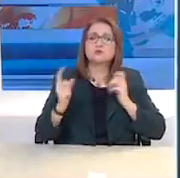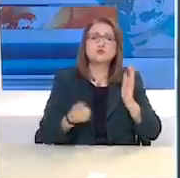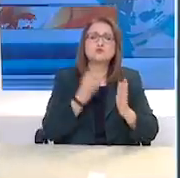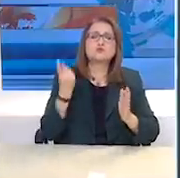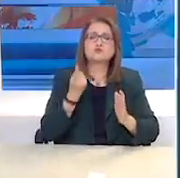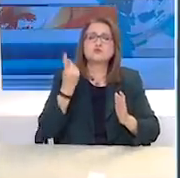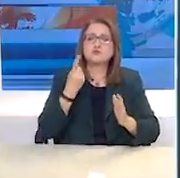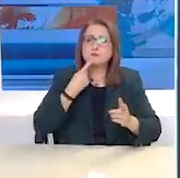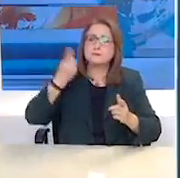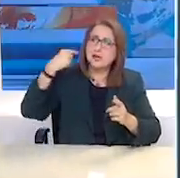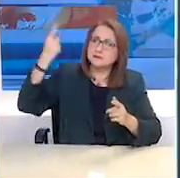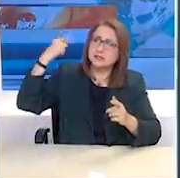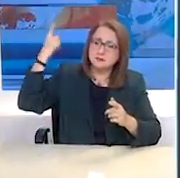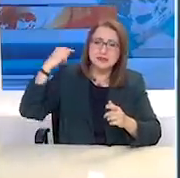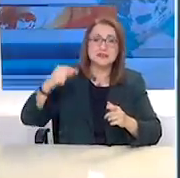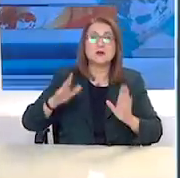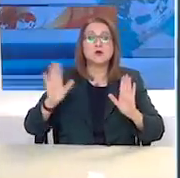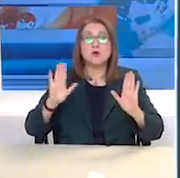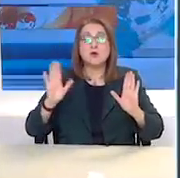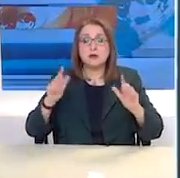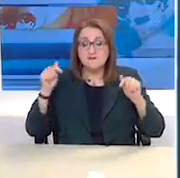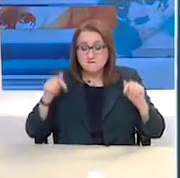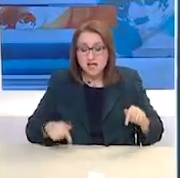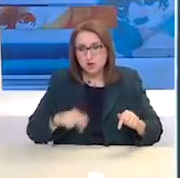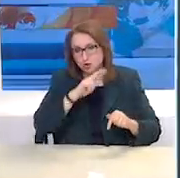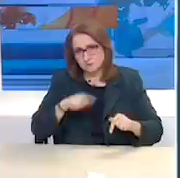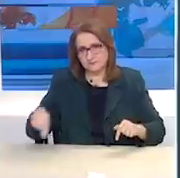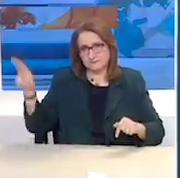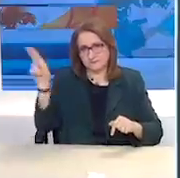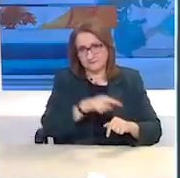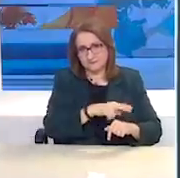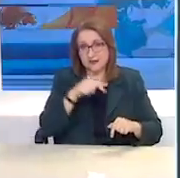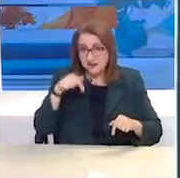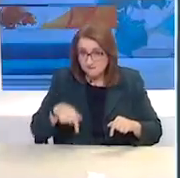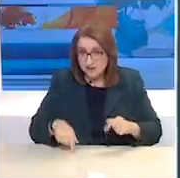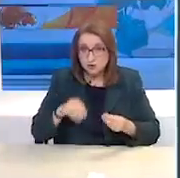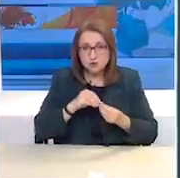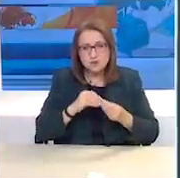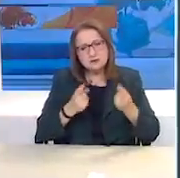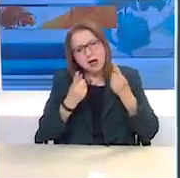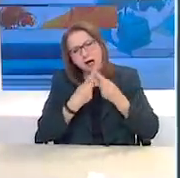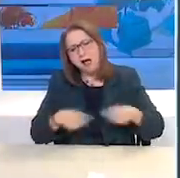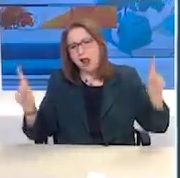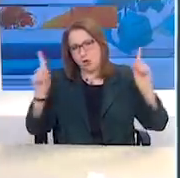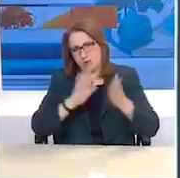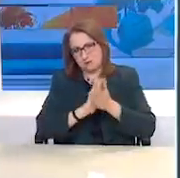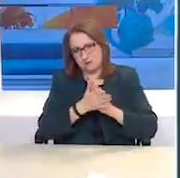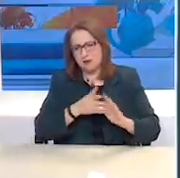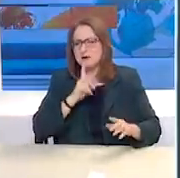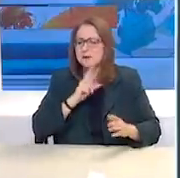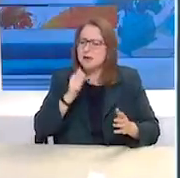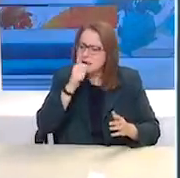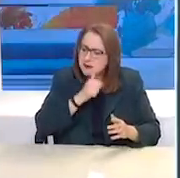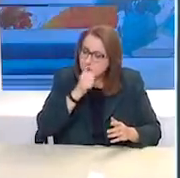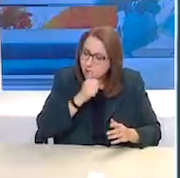χρόνο. Ας μην κάνουμε τέτοια σχέδια. Φέτος το Πάσχα είναι διαφορετικό και με επιμονή, με υπομονή, με υπευθυνότητα,